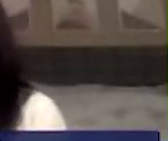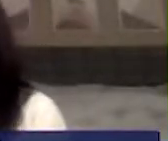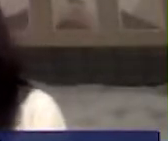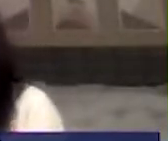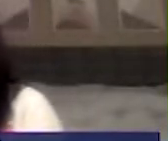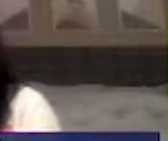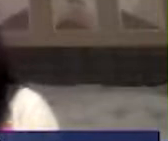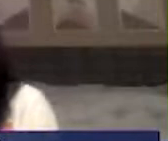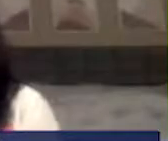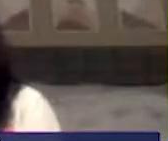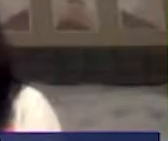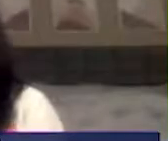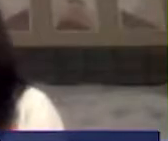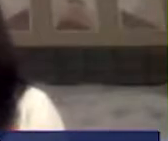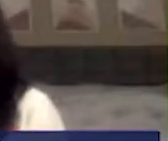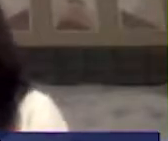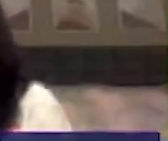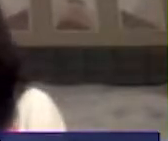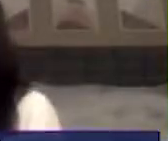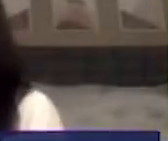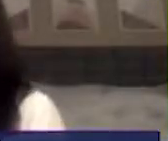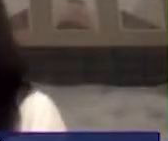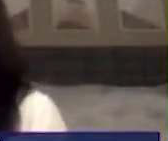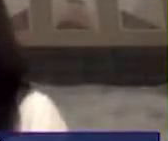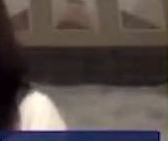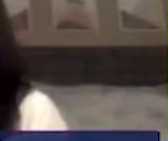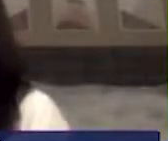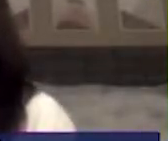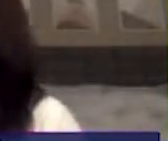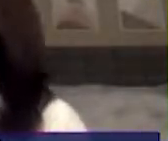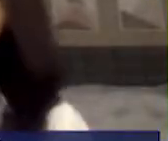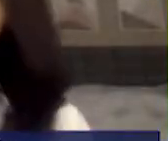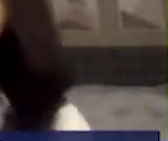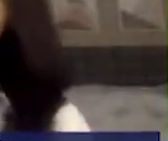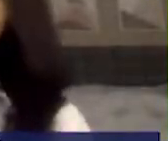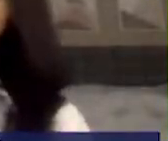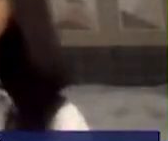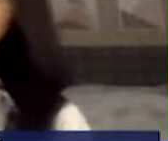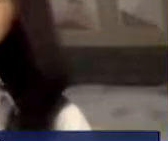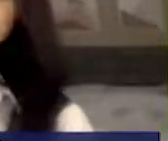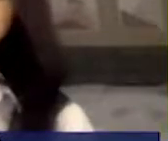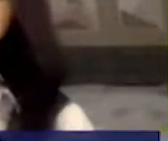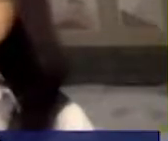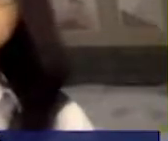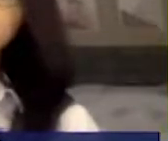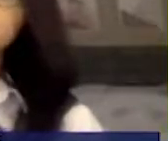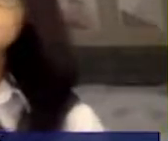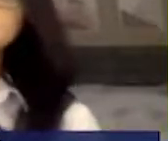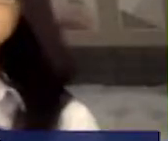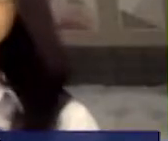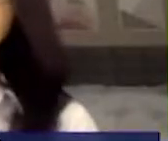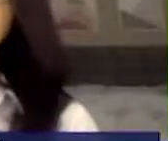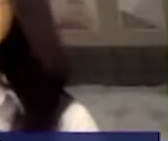dilakukan standarisasi untuk setiap sekolah sehingga outputnya dari baik dari siswanya juga tidak ada ketimpangan dan tujuannya